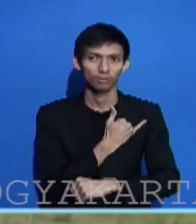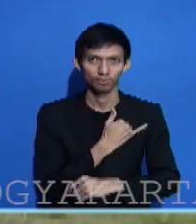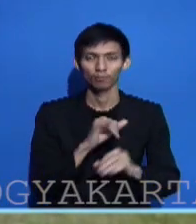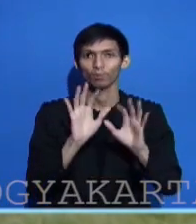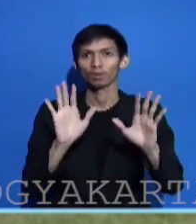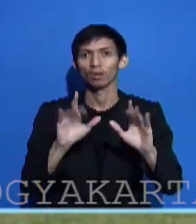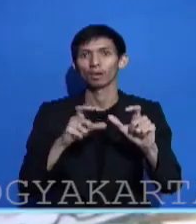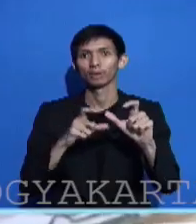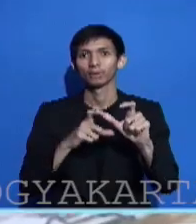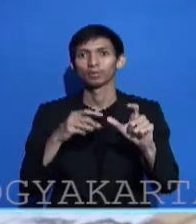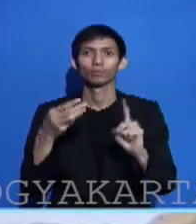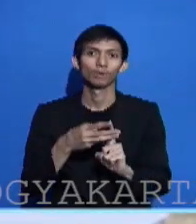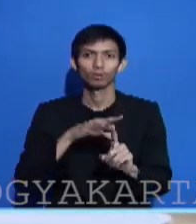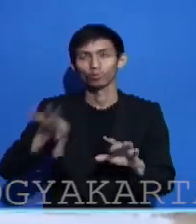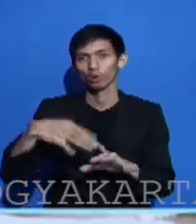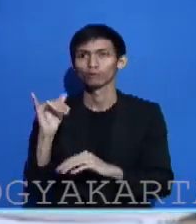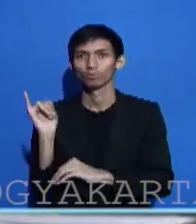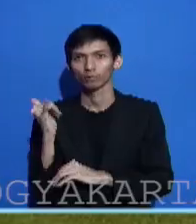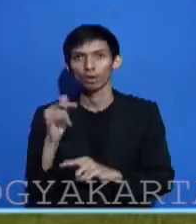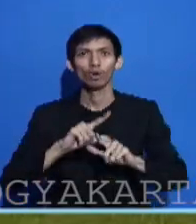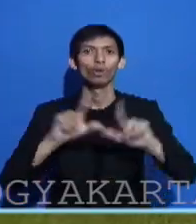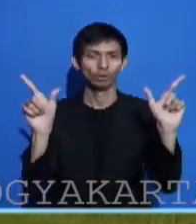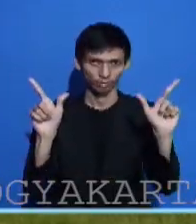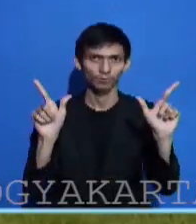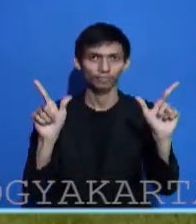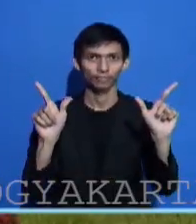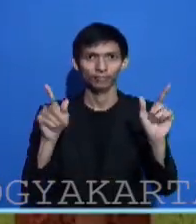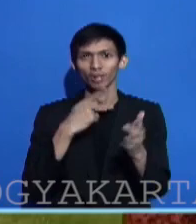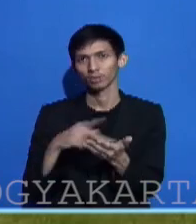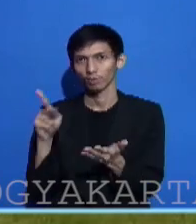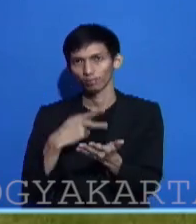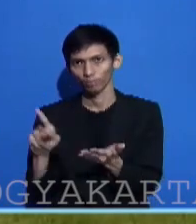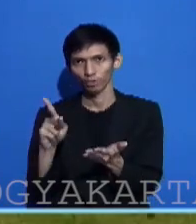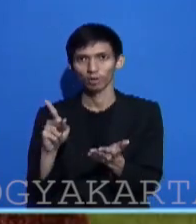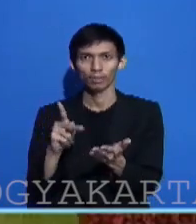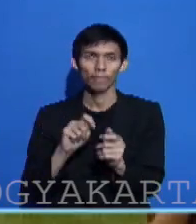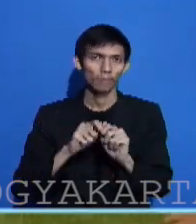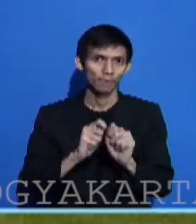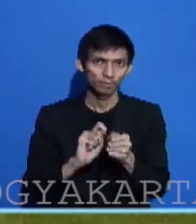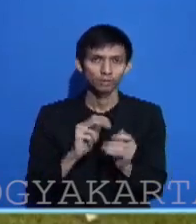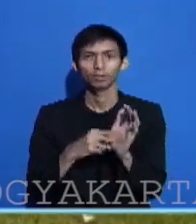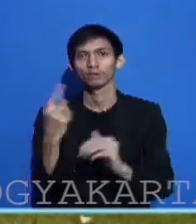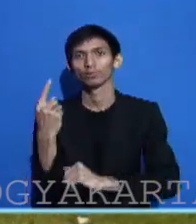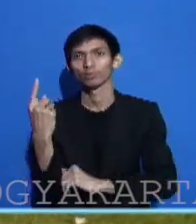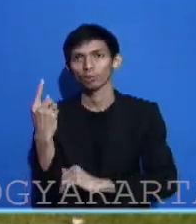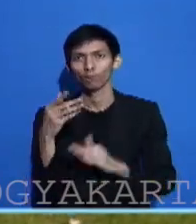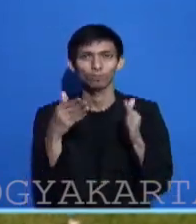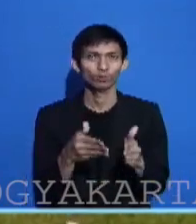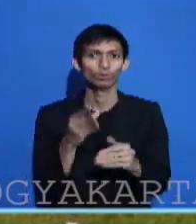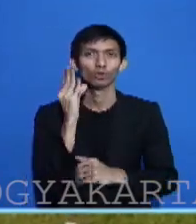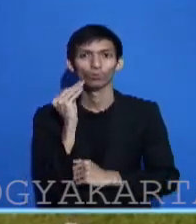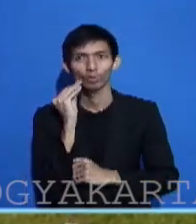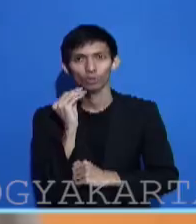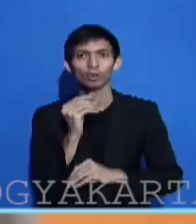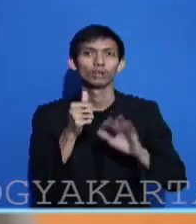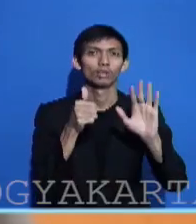SSB di DIY yang meloloskan para pemainnya ke seleksi tingkat nasional, terutama untuk usia 16, 17, dan 20